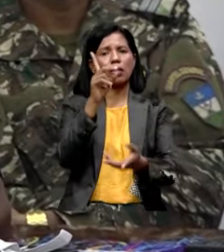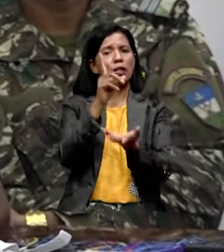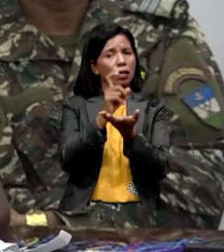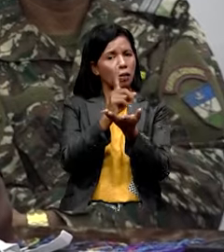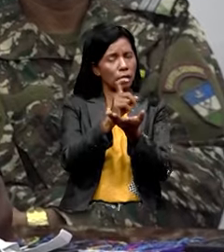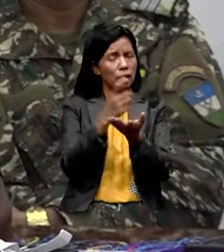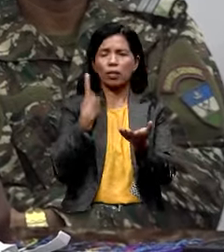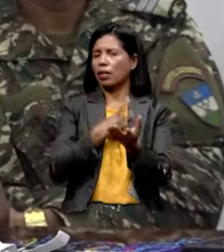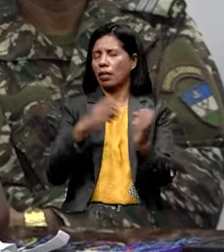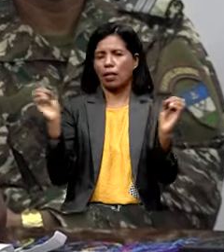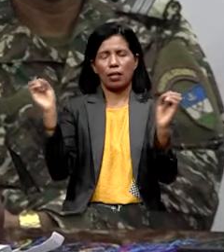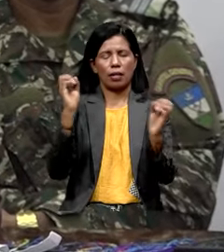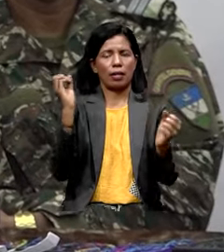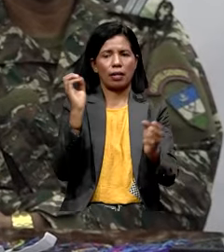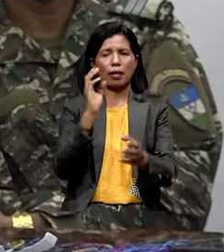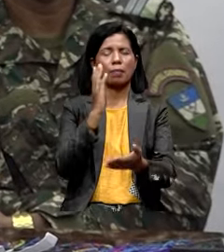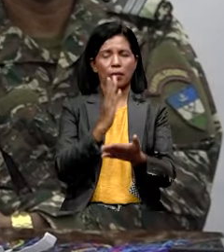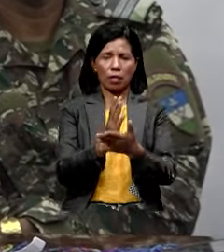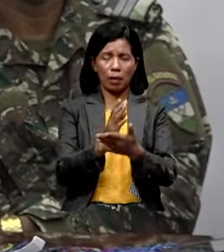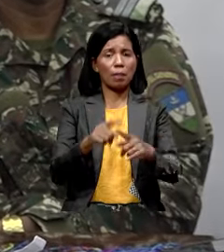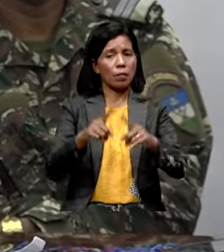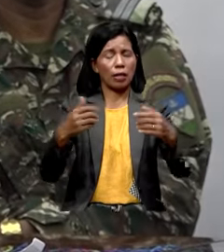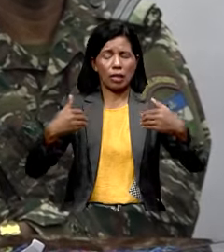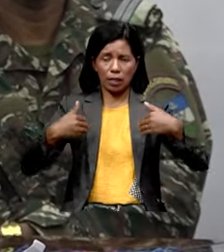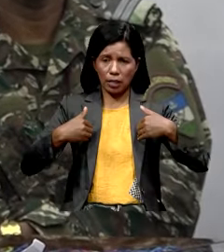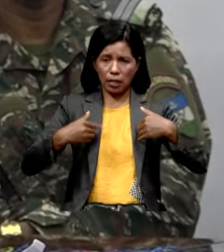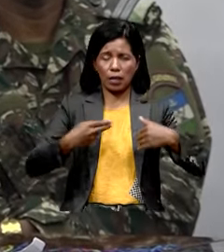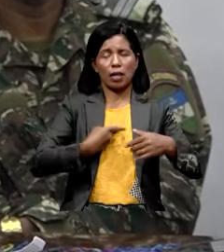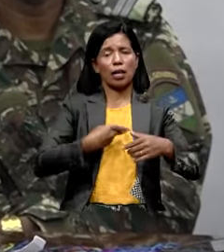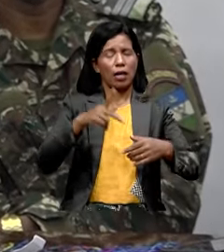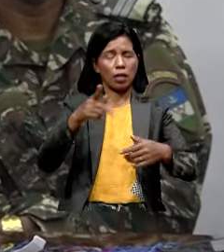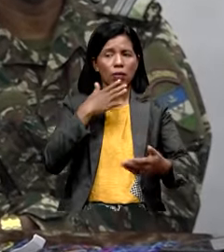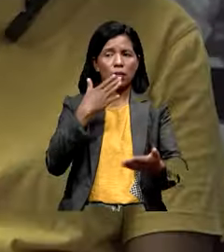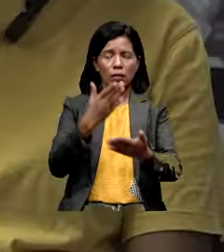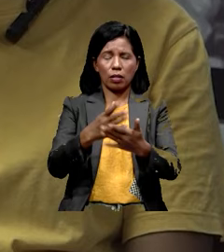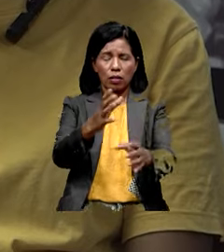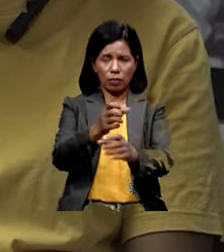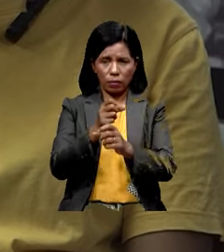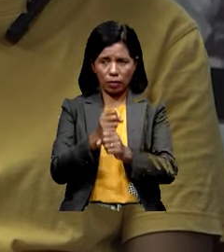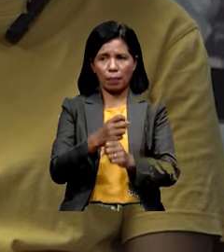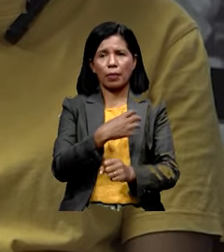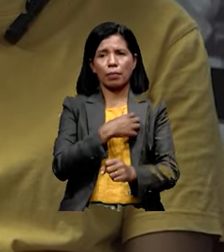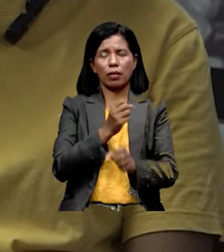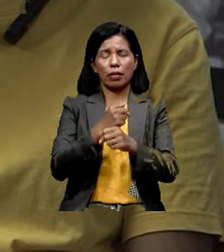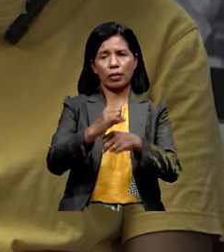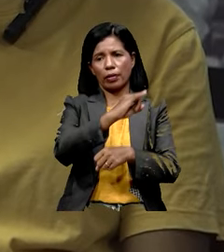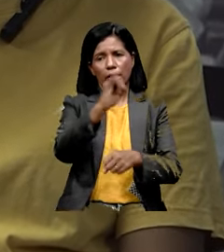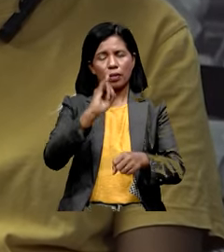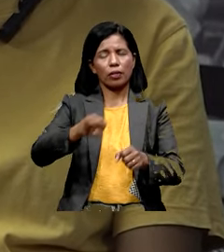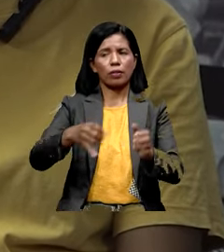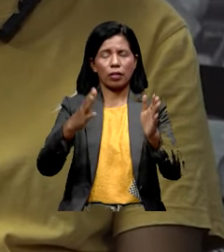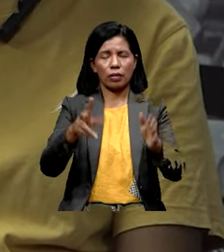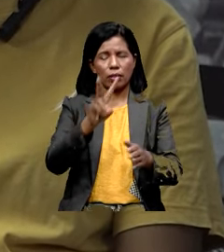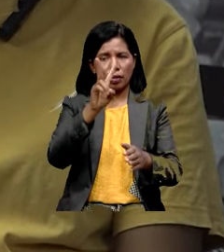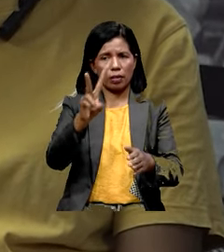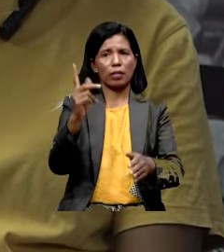la bandu. Mau bet tengi ia etika, nebe makar laws peraturan nebe foti. Polisi halu identifikasian bahawa jurnalista naik rua